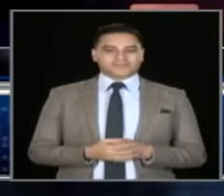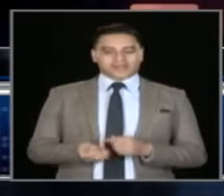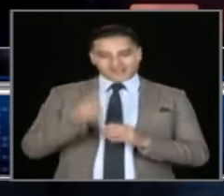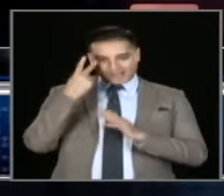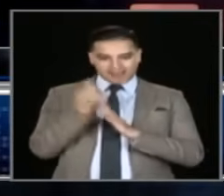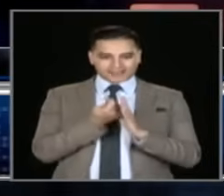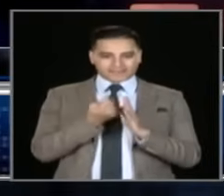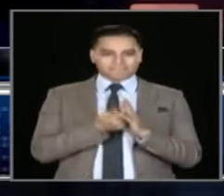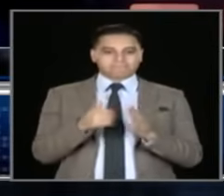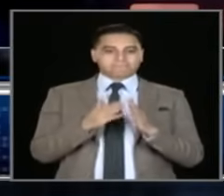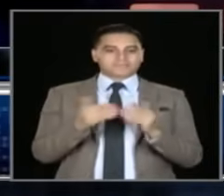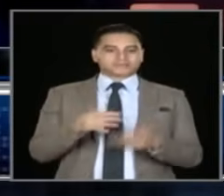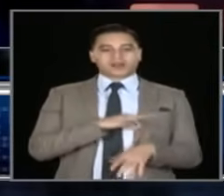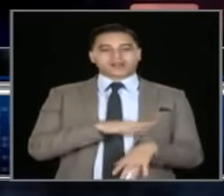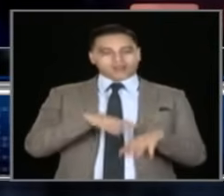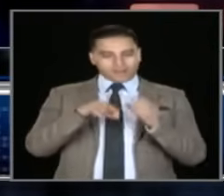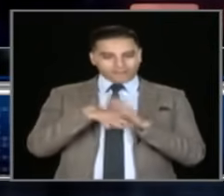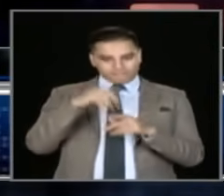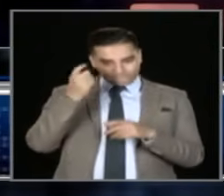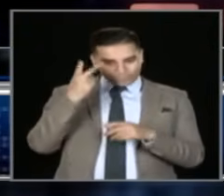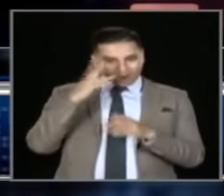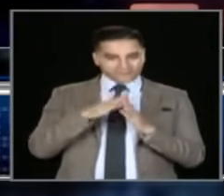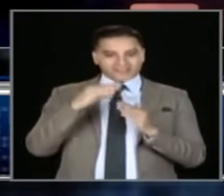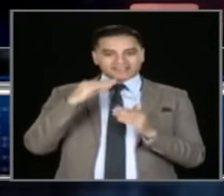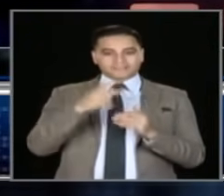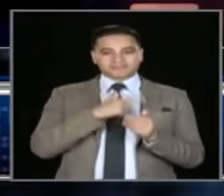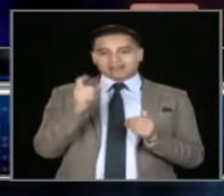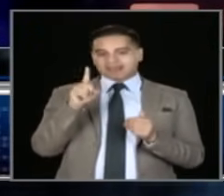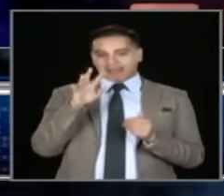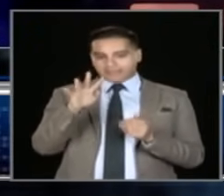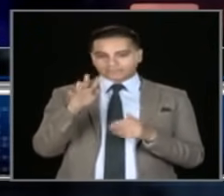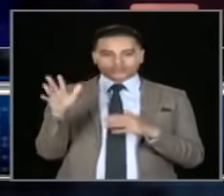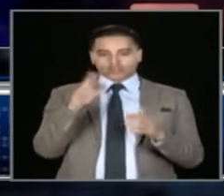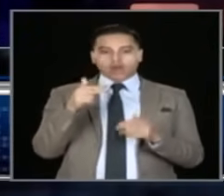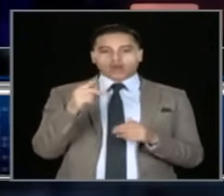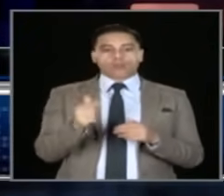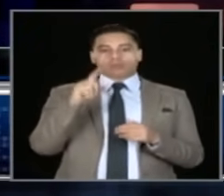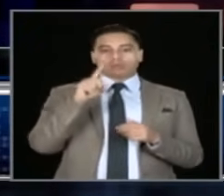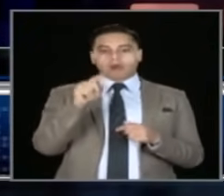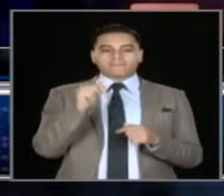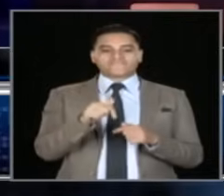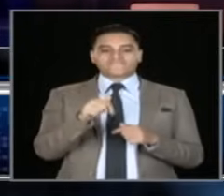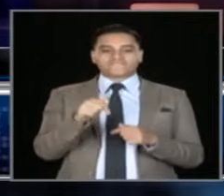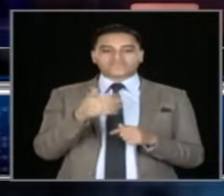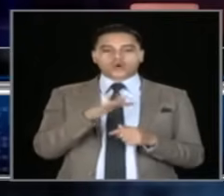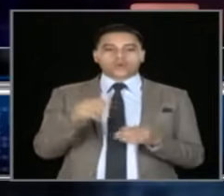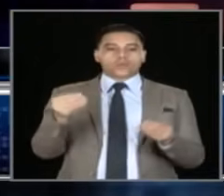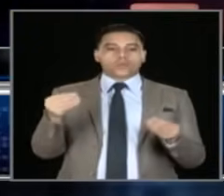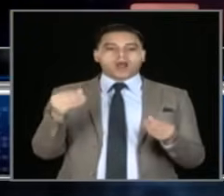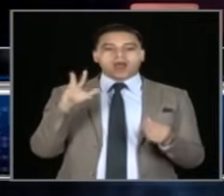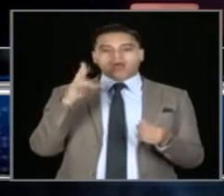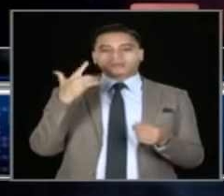أدب، أديب مصري راحل مؤلف كتاب نبش الغراب في واحة العربي، فمن